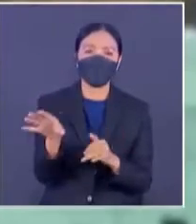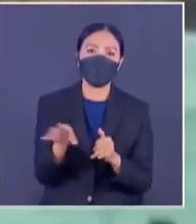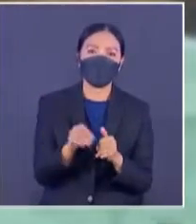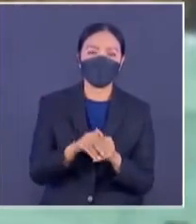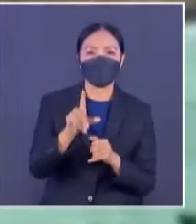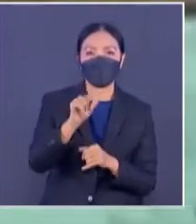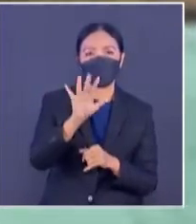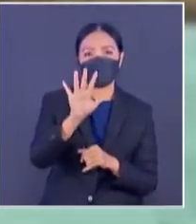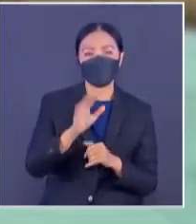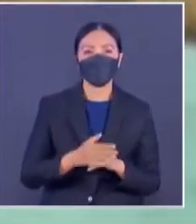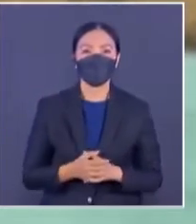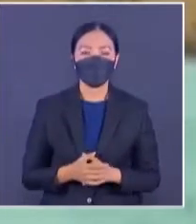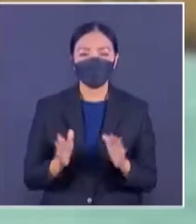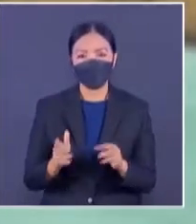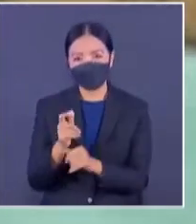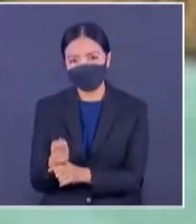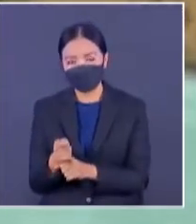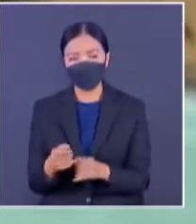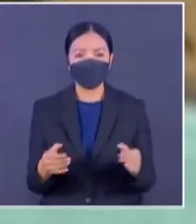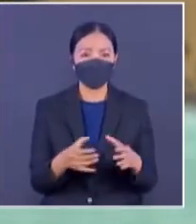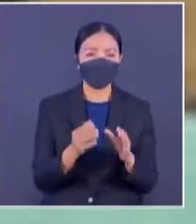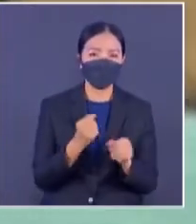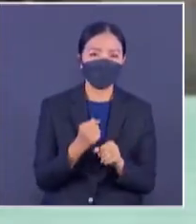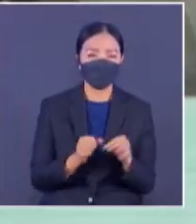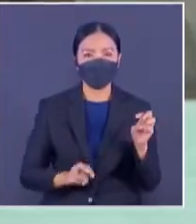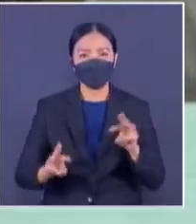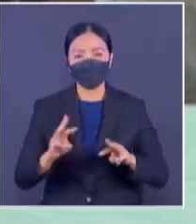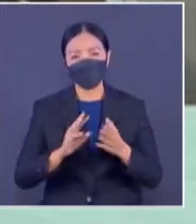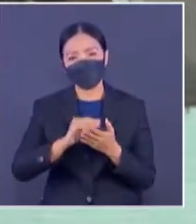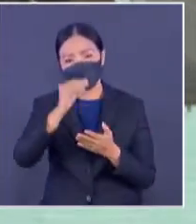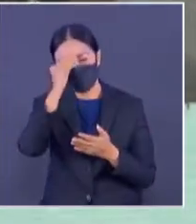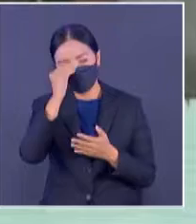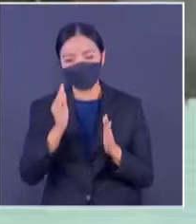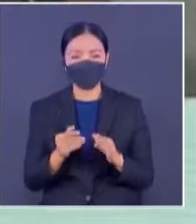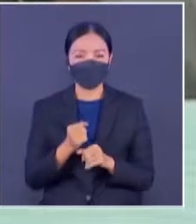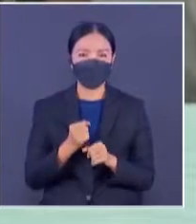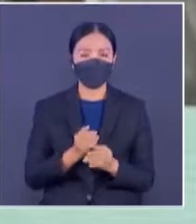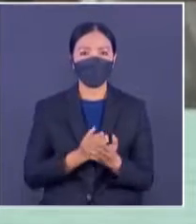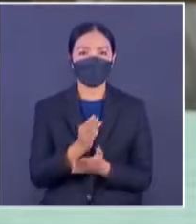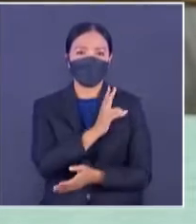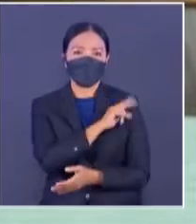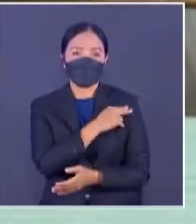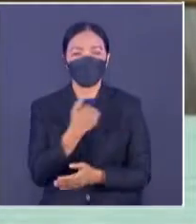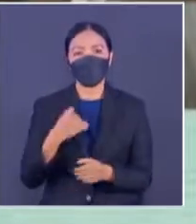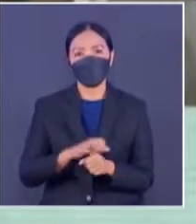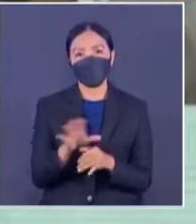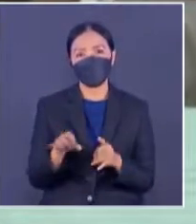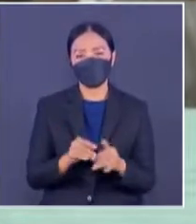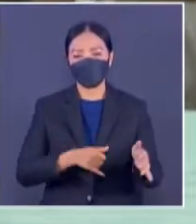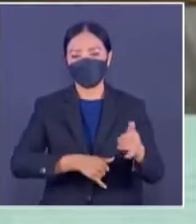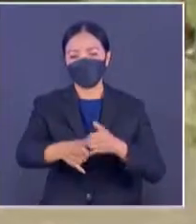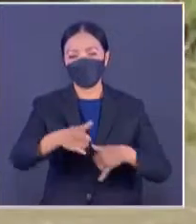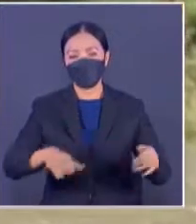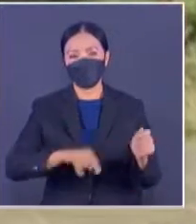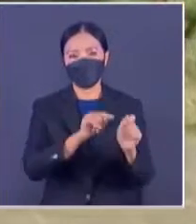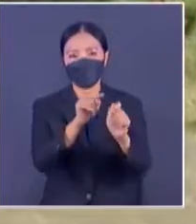ชื้อ25คนครับมีทั้งเกษตรกรมีกลุ่มคนว่างงานมีนักเรียนมีบุคลากรทางการแพทย์กระจายอยู่ในทุกอำเ